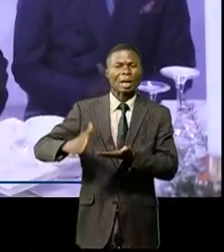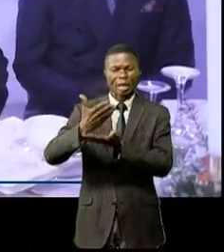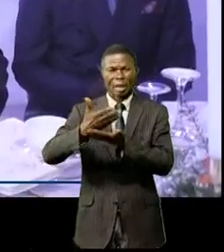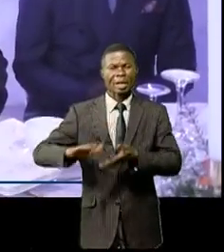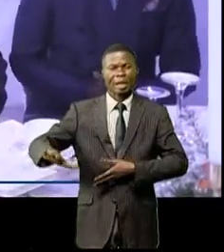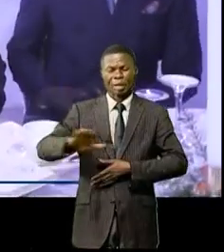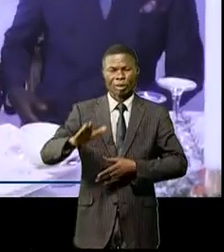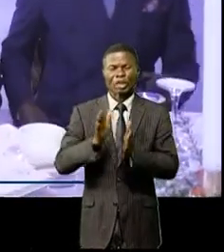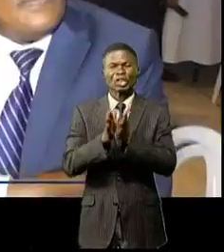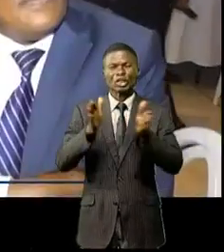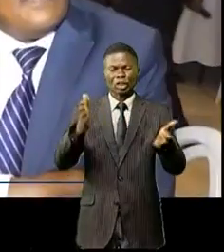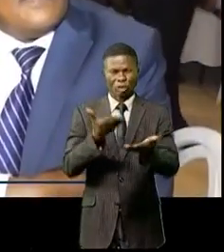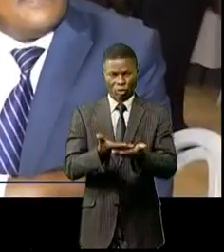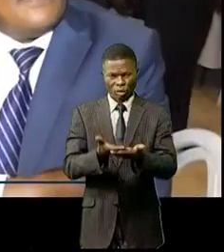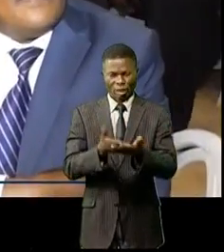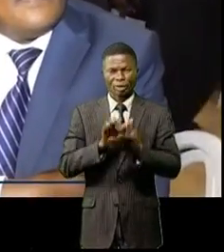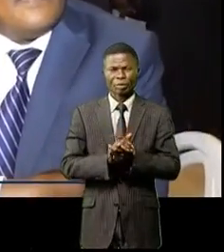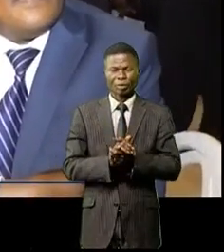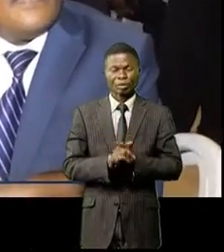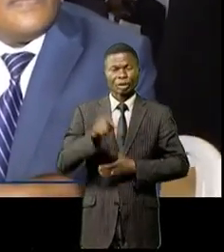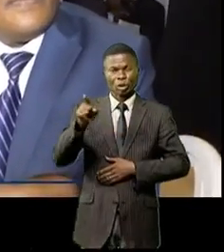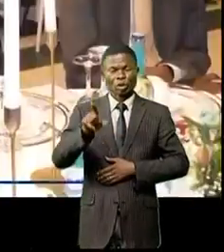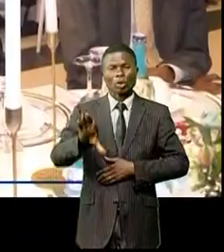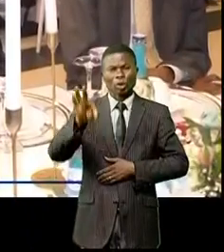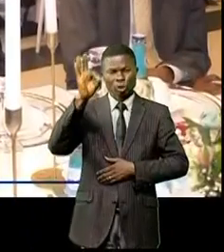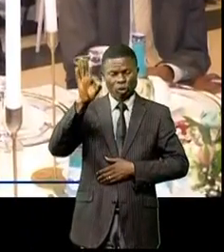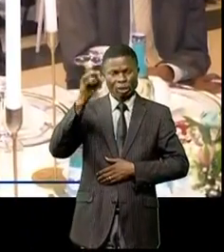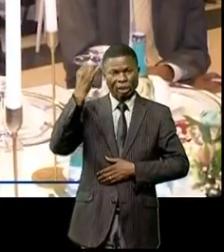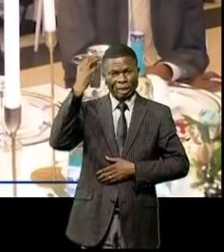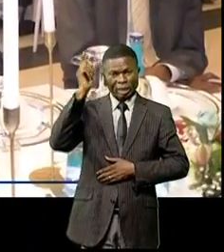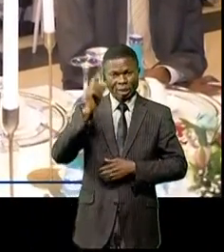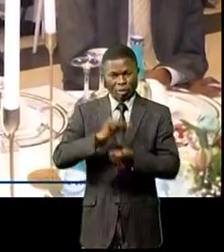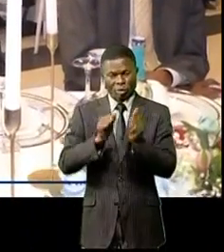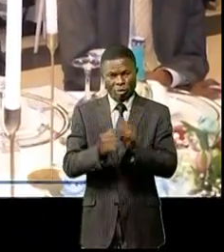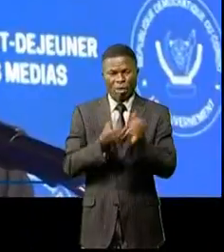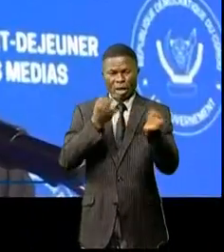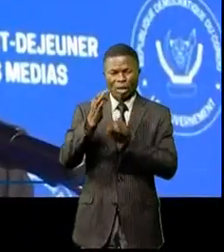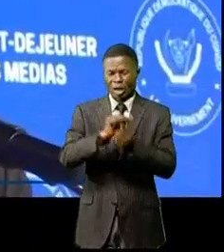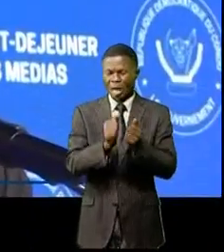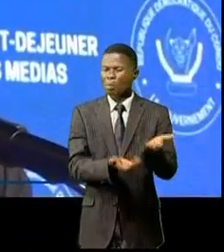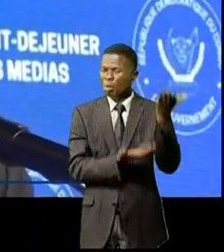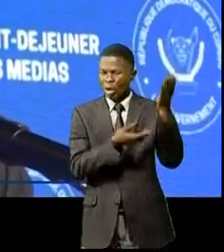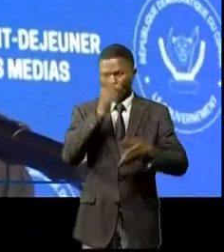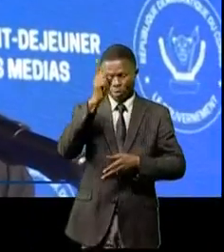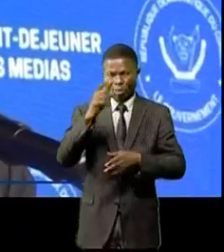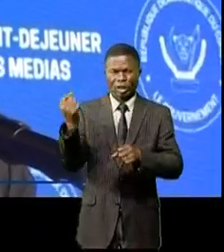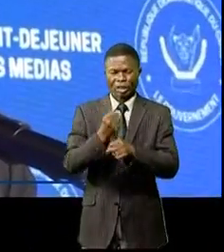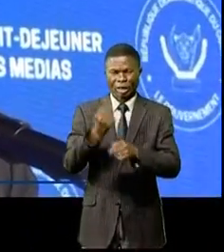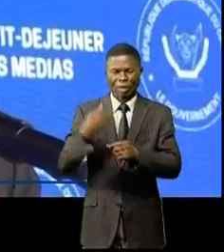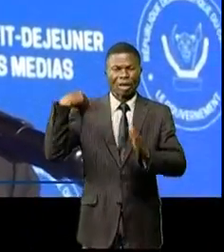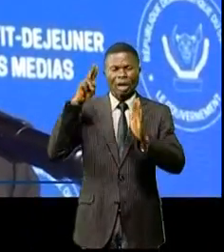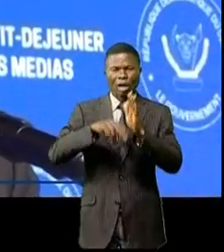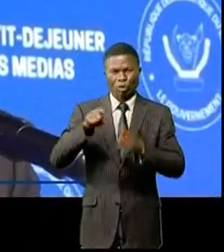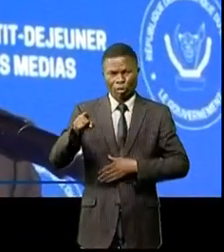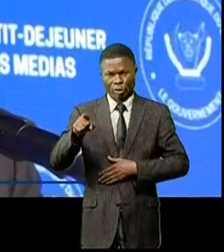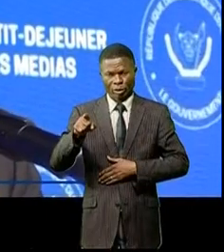Jean-Michel Samalou Kondé Kiengé a saisi cette occasion pour revenir sur les grands axes du programme d'action de son gouvernement.